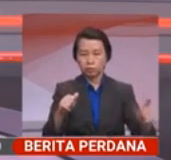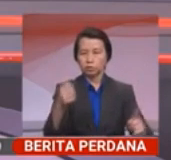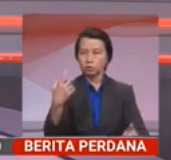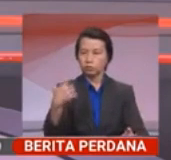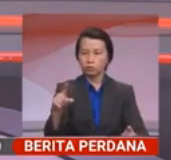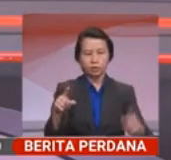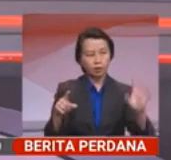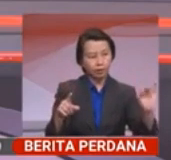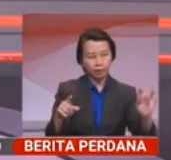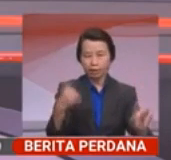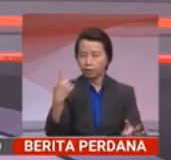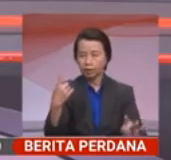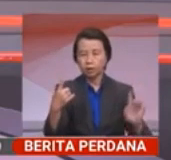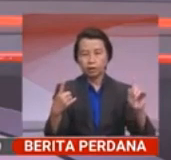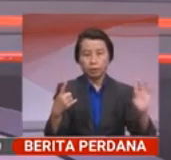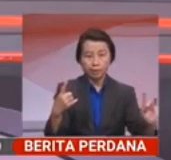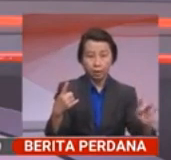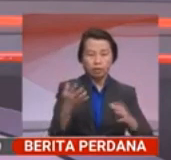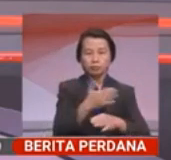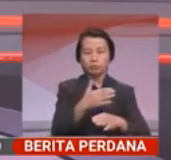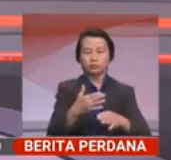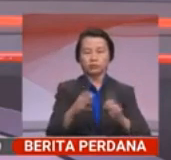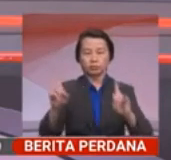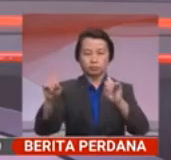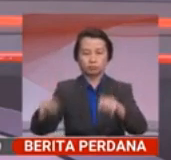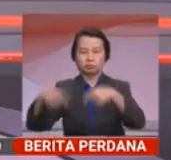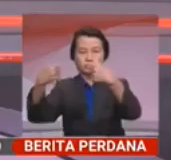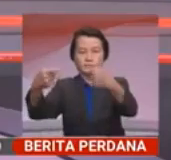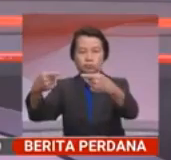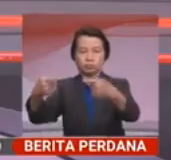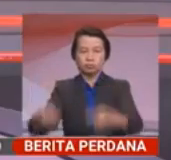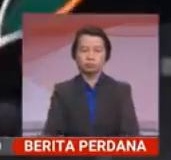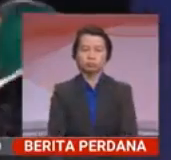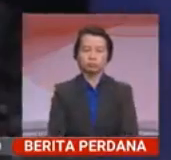11-8, 1-11 sebelum sah ke pentas akhir.